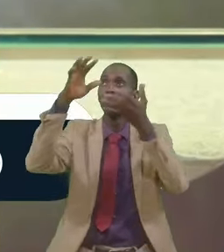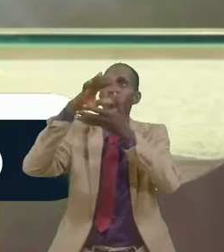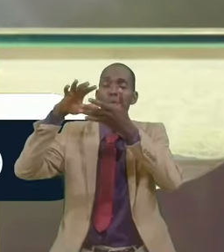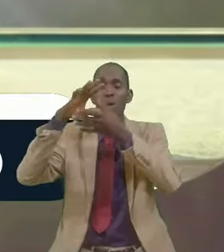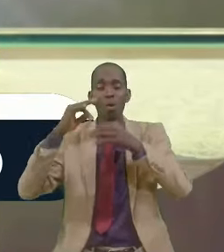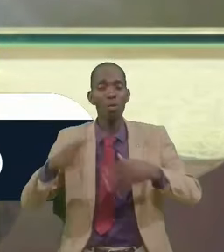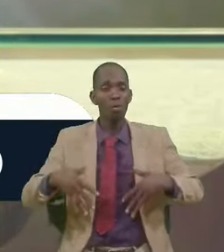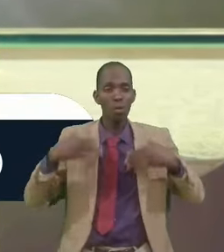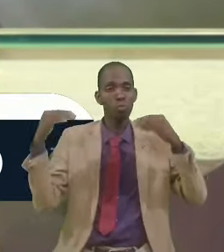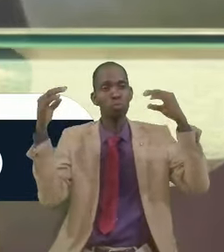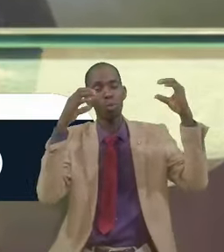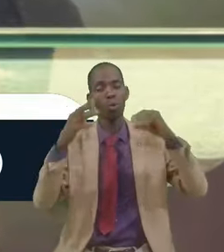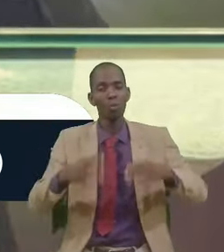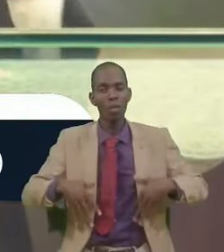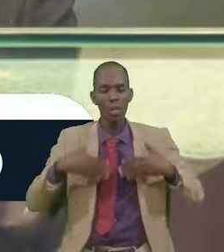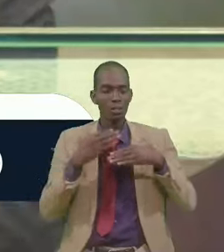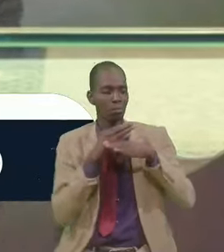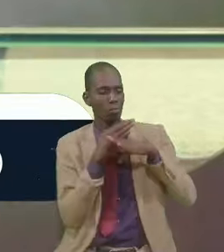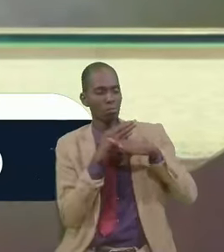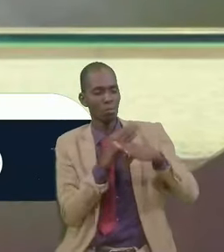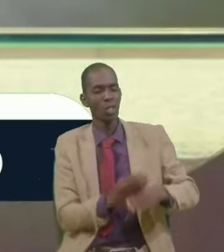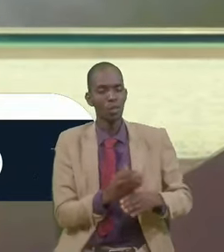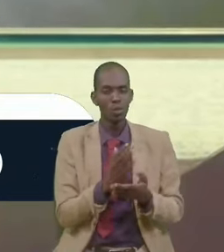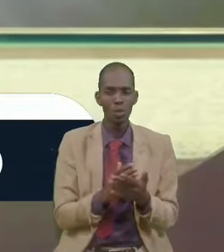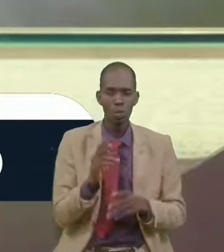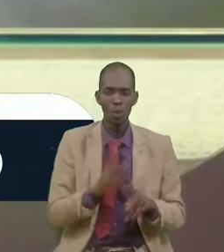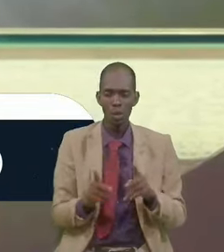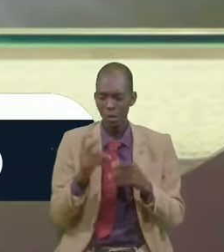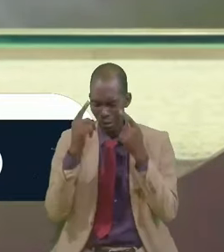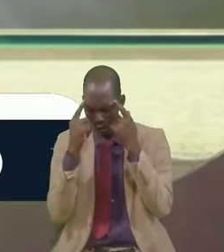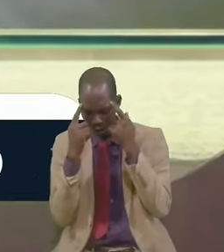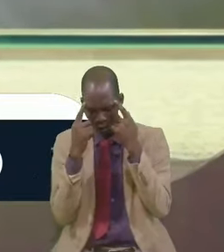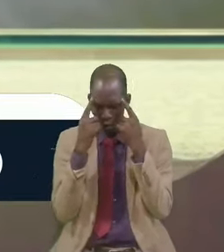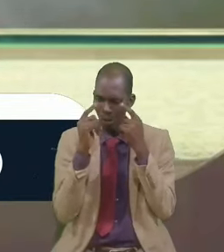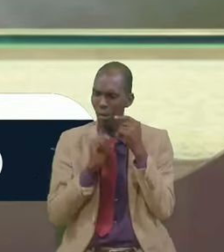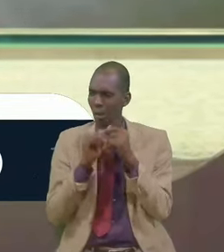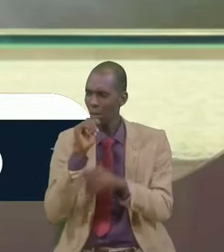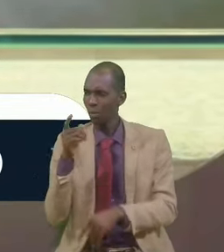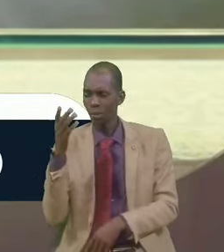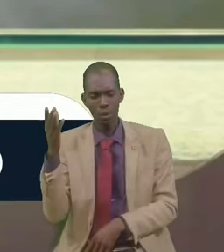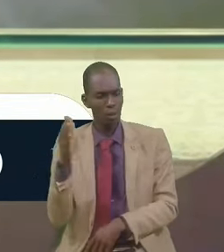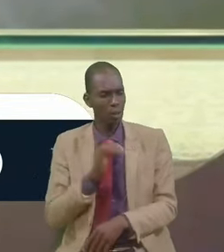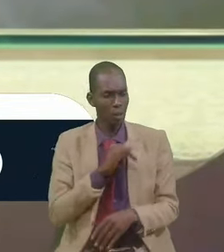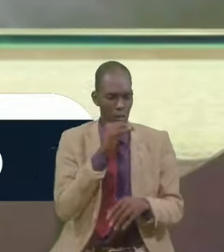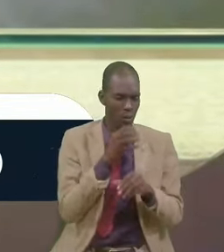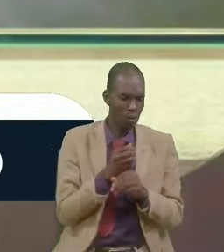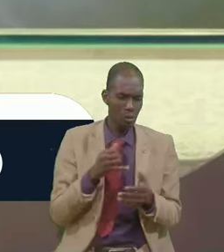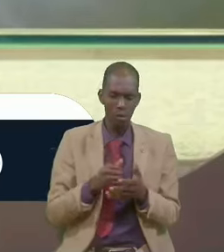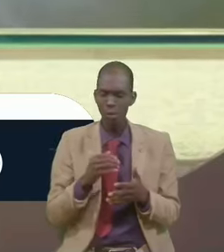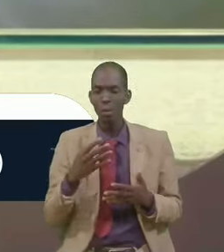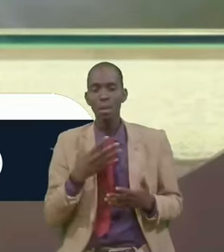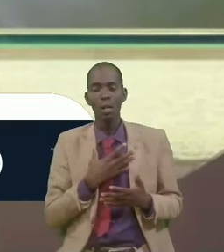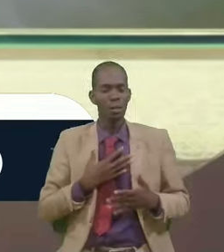ne peuvent pas galoper, courir, dire que je vais là-bas, je vais là-bas, je vais la voir. Ils sont contents.